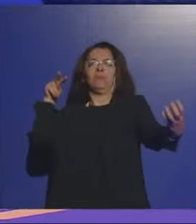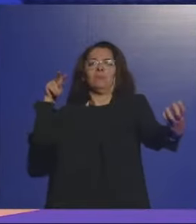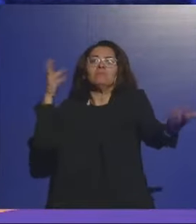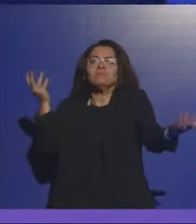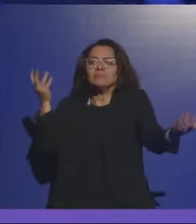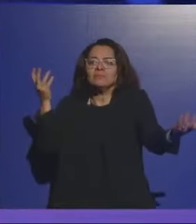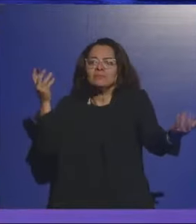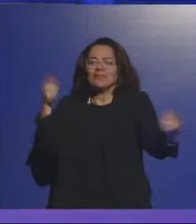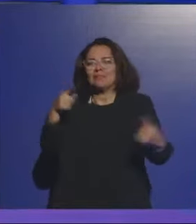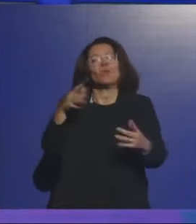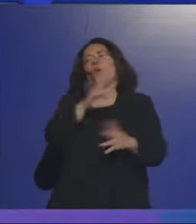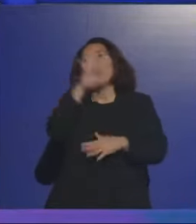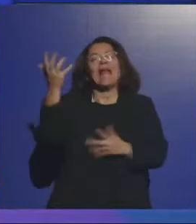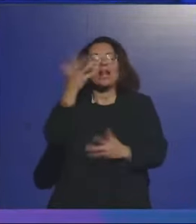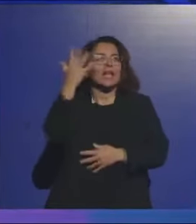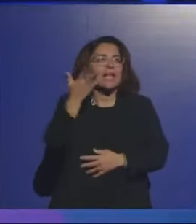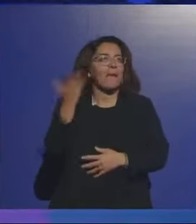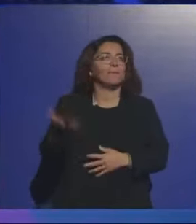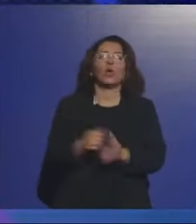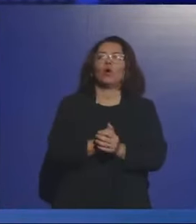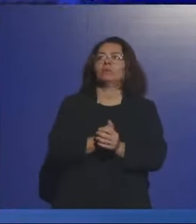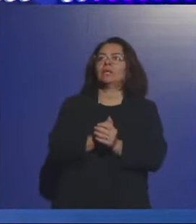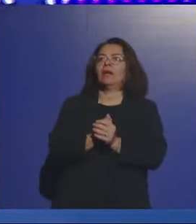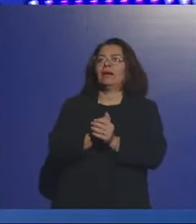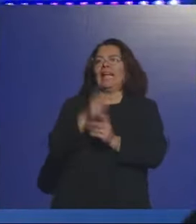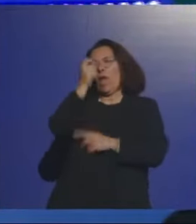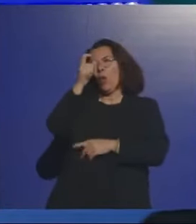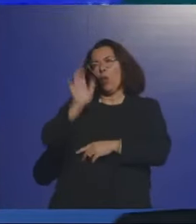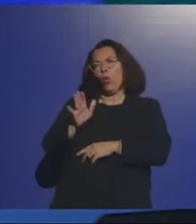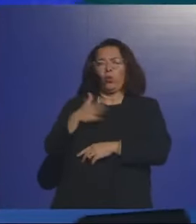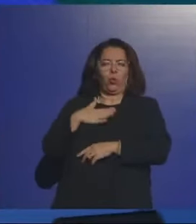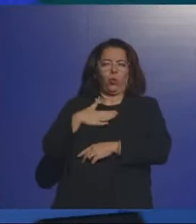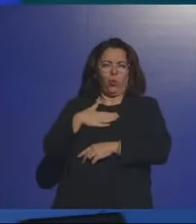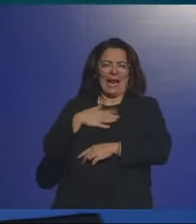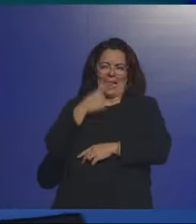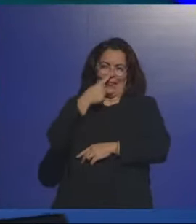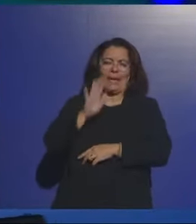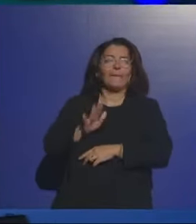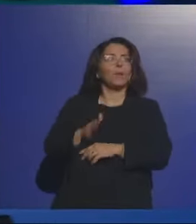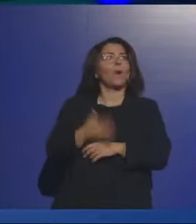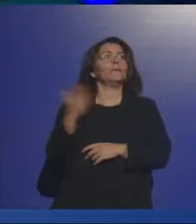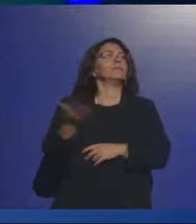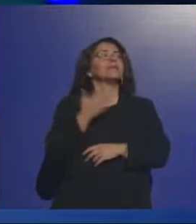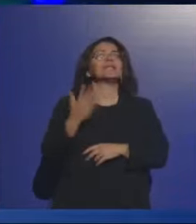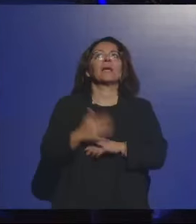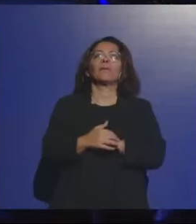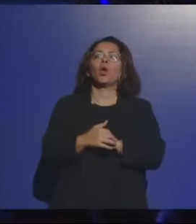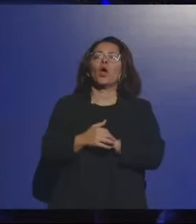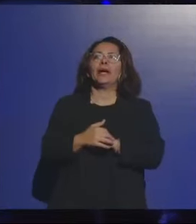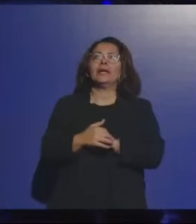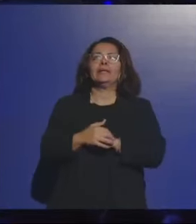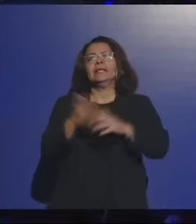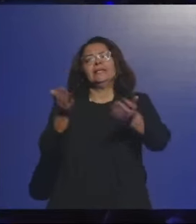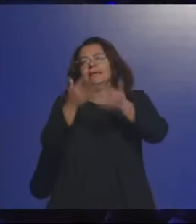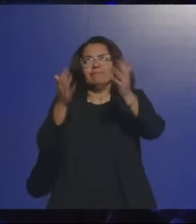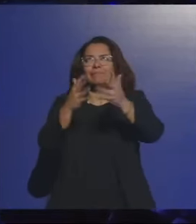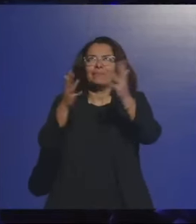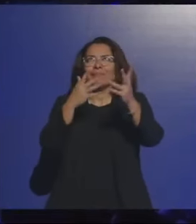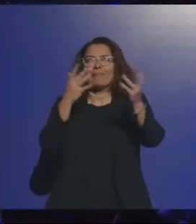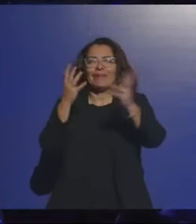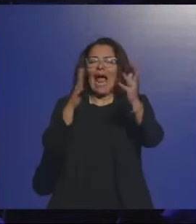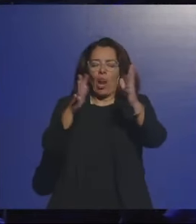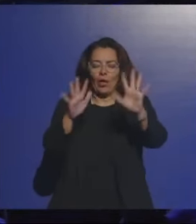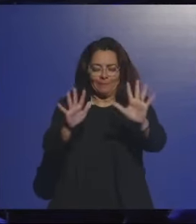sapete ormai è uno stereotipo della uno stereotipo della nostra cultura no ci so che ne so quelli che poi non è così proprio però